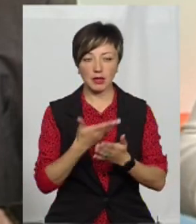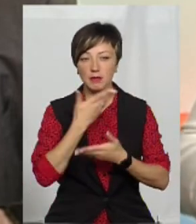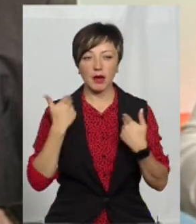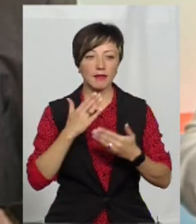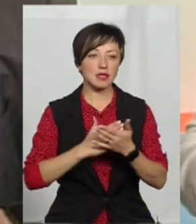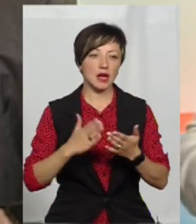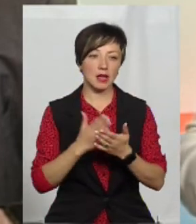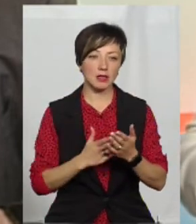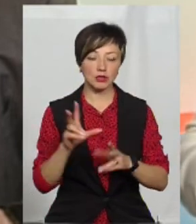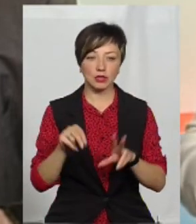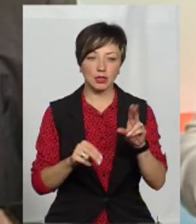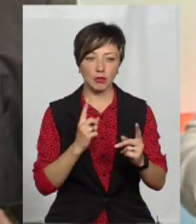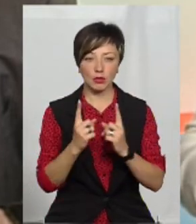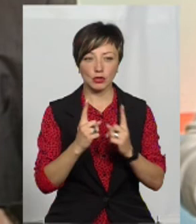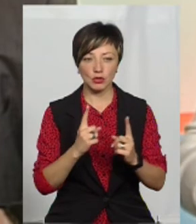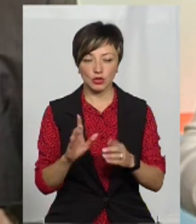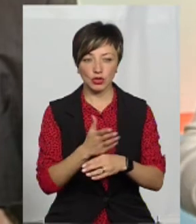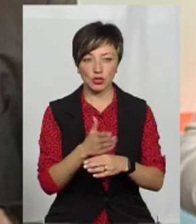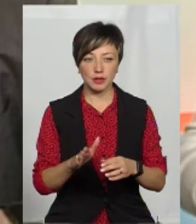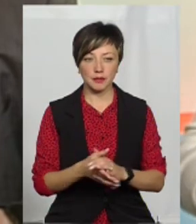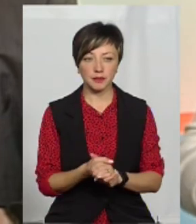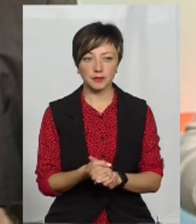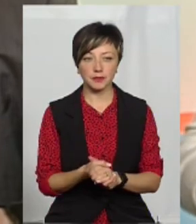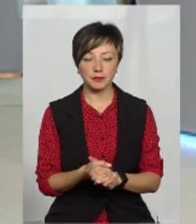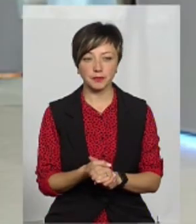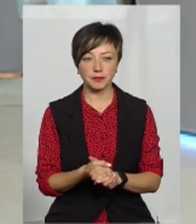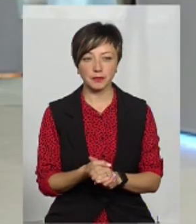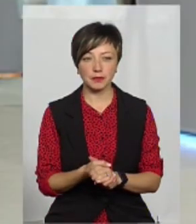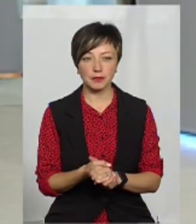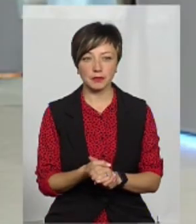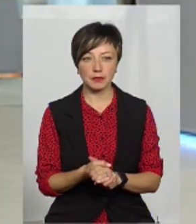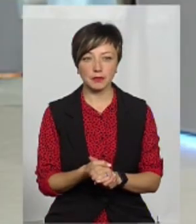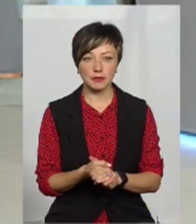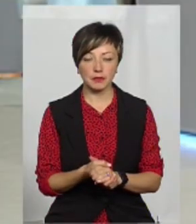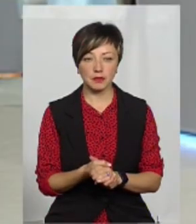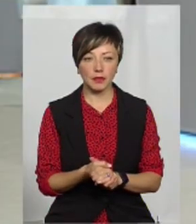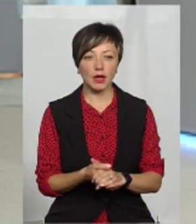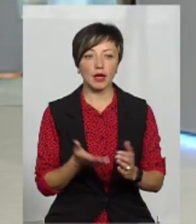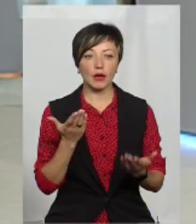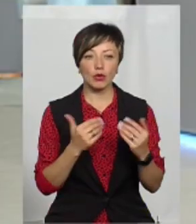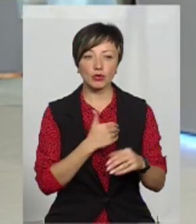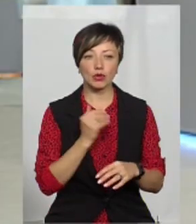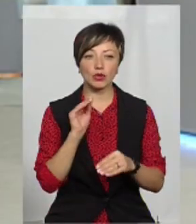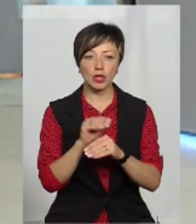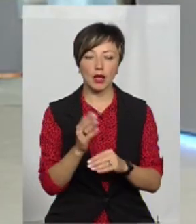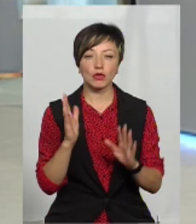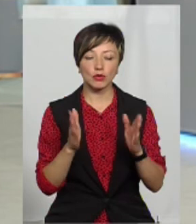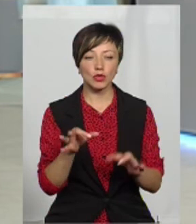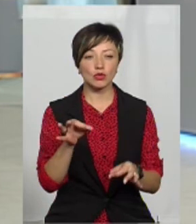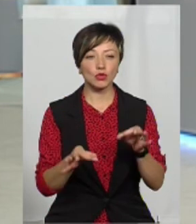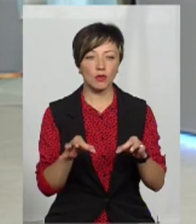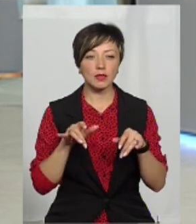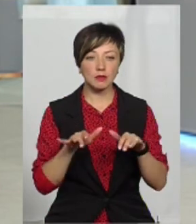Немає взагалі, считай, проїзної частини. З своєї сторони хочу додати, якщо відповідно буде судова